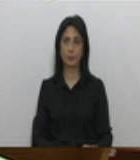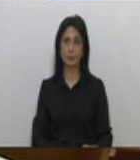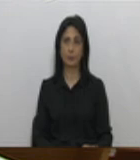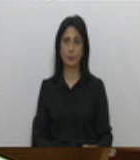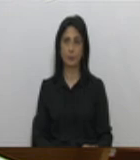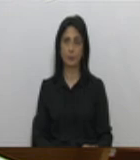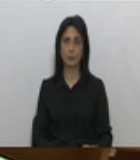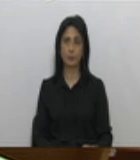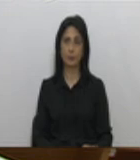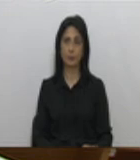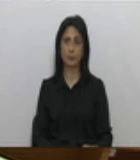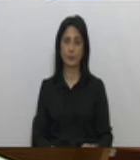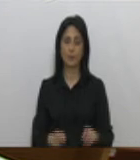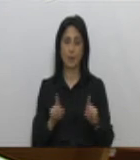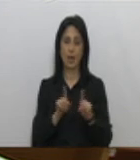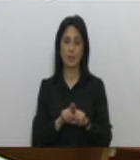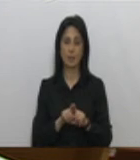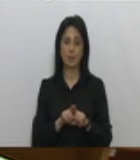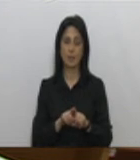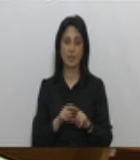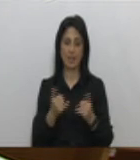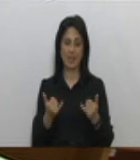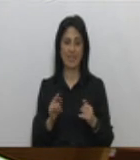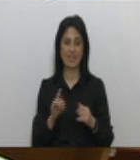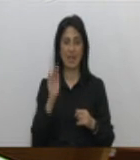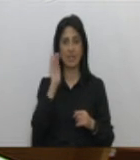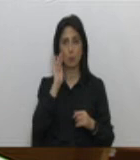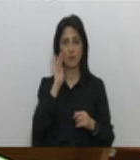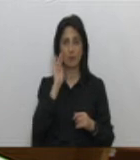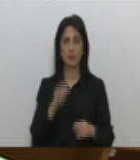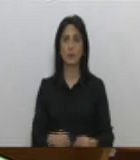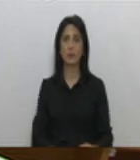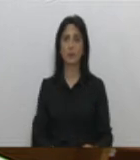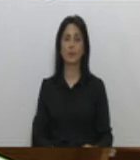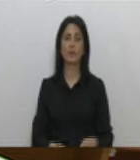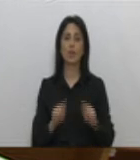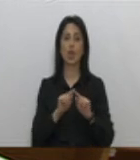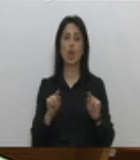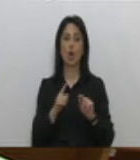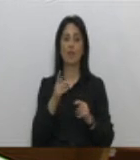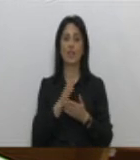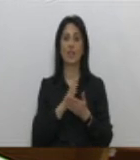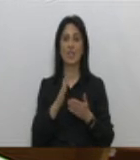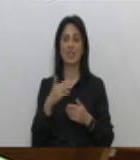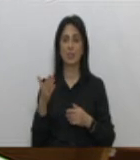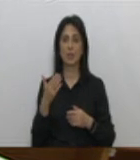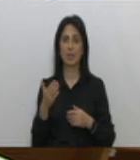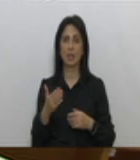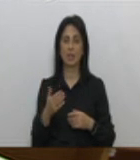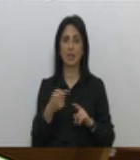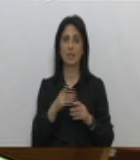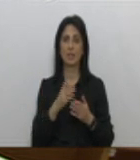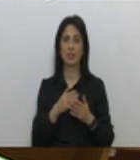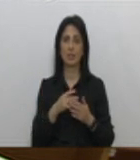U aseti es dres ras mouzminet opoziciis erti natsilis khridan es